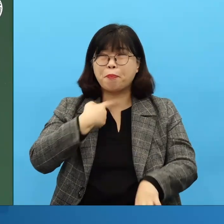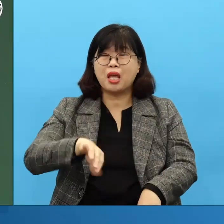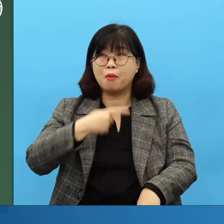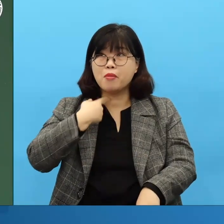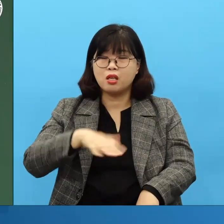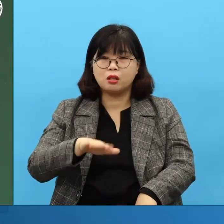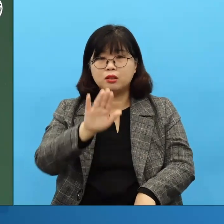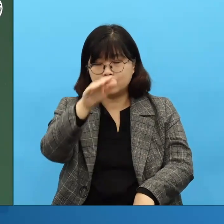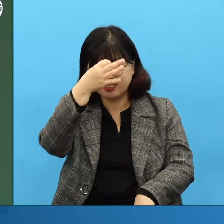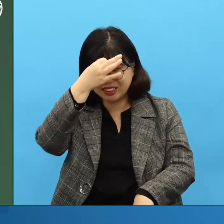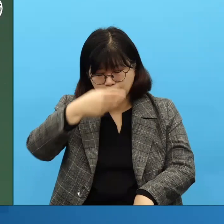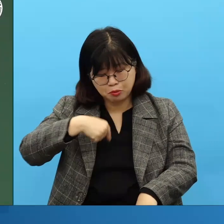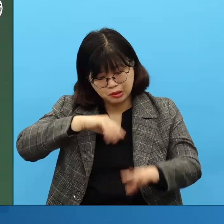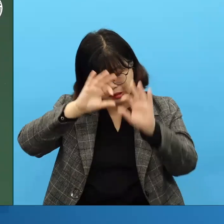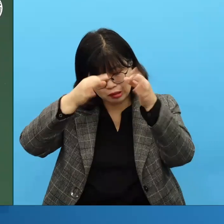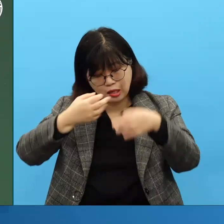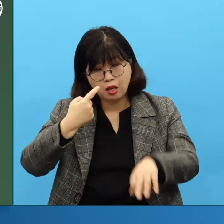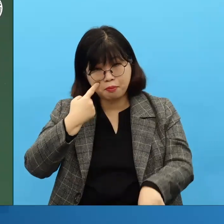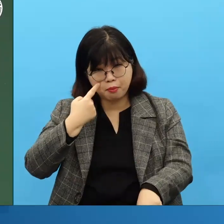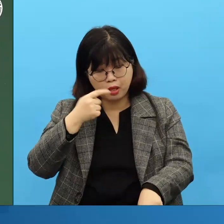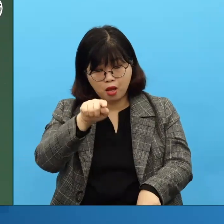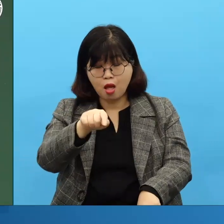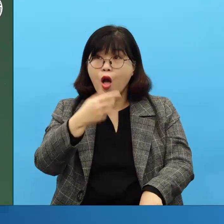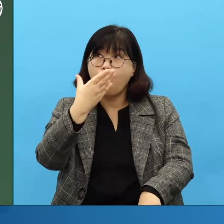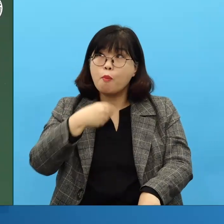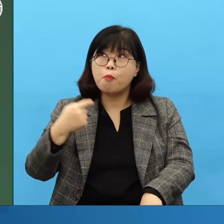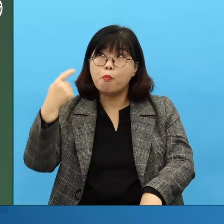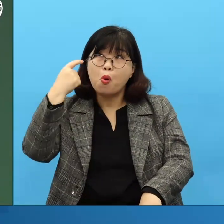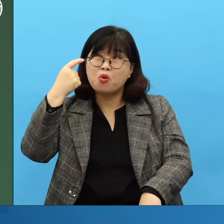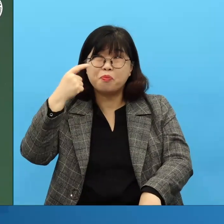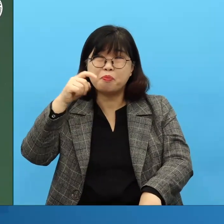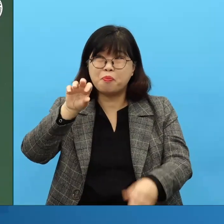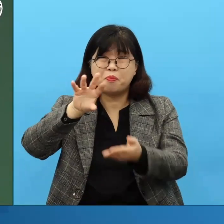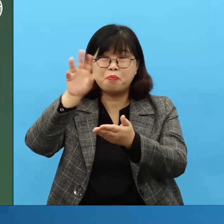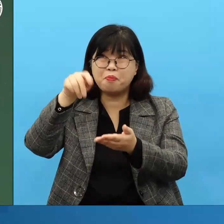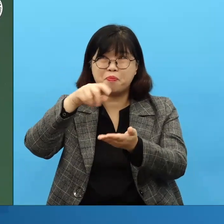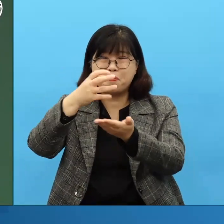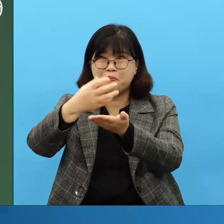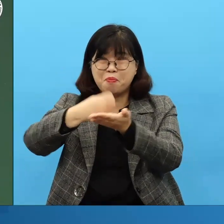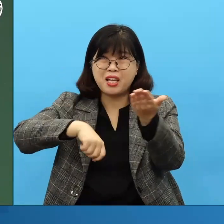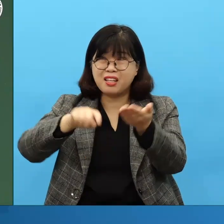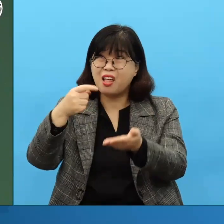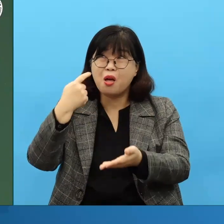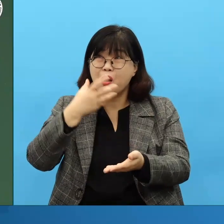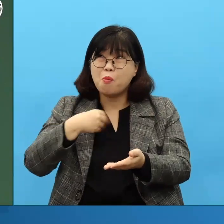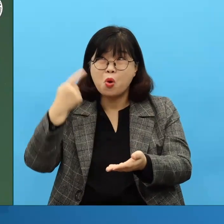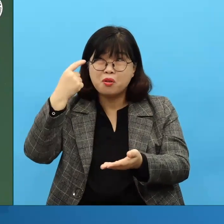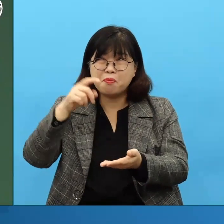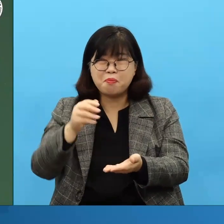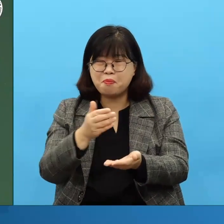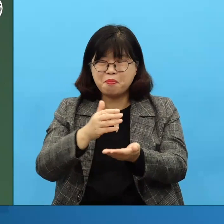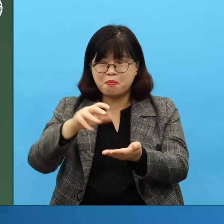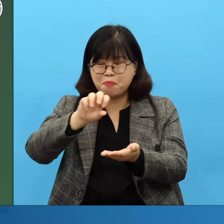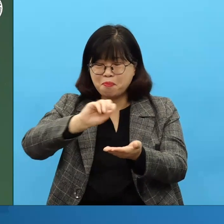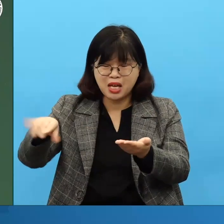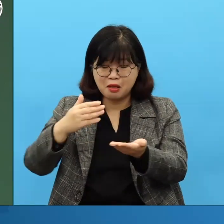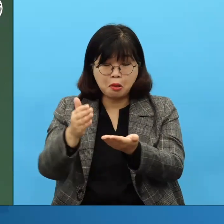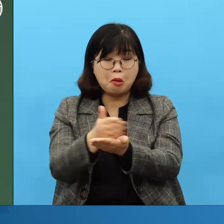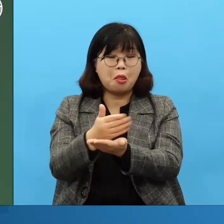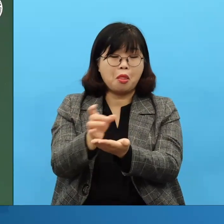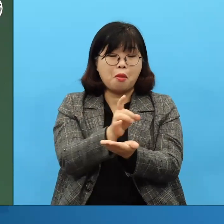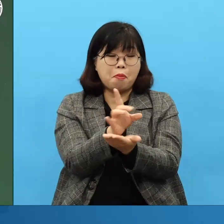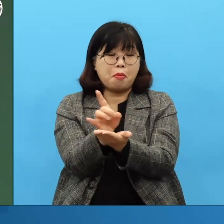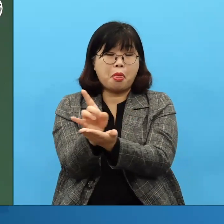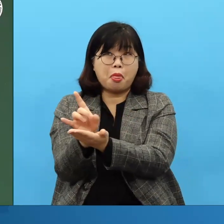반드시 응답이 와요. The reason for our lack of answers is because we keep holding on to the word that has nothing to do with the gospel. When you hold on to the word that has to do with the gospel, this answer will surely